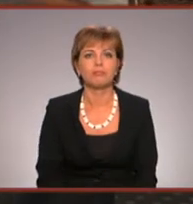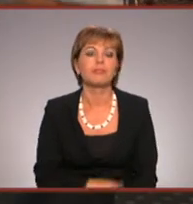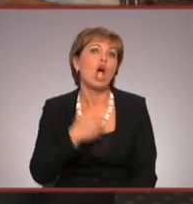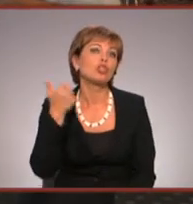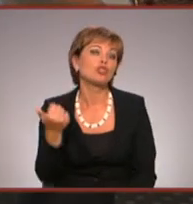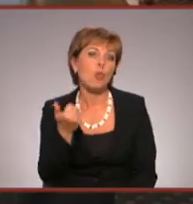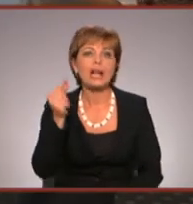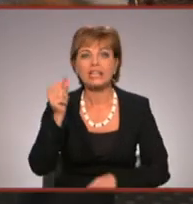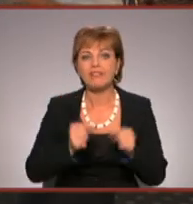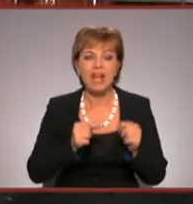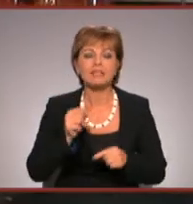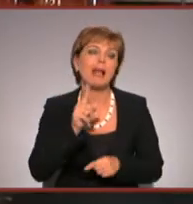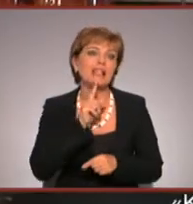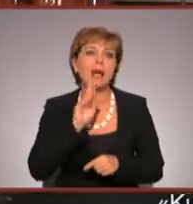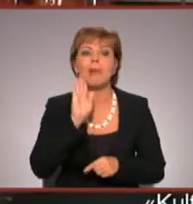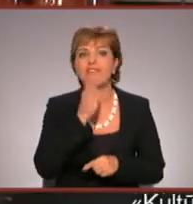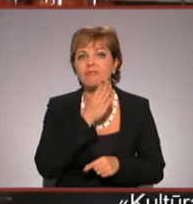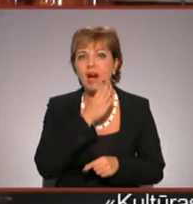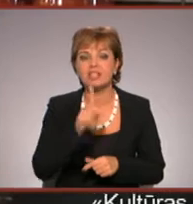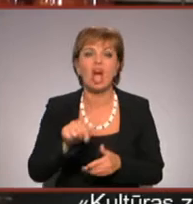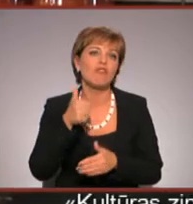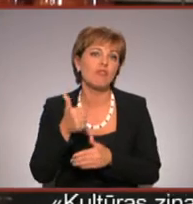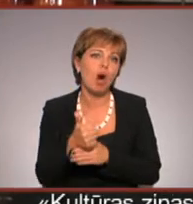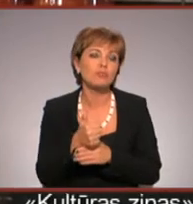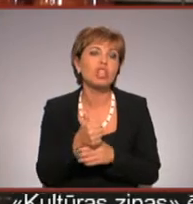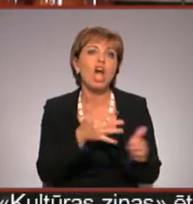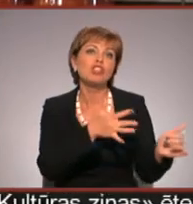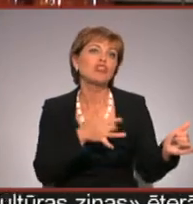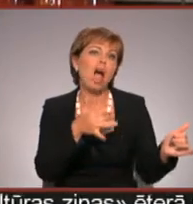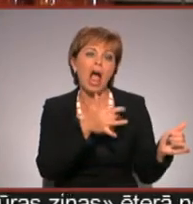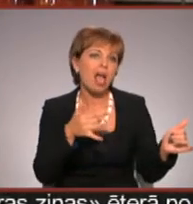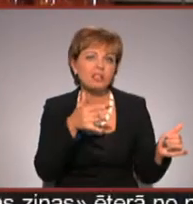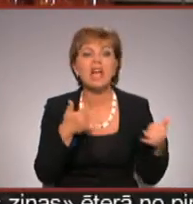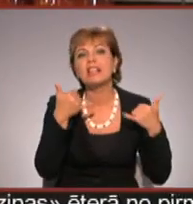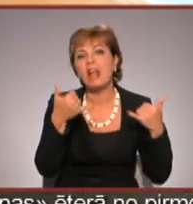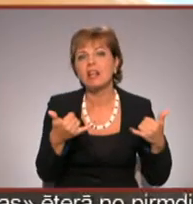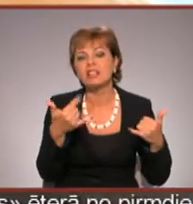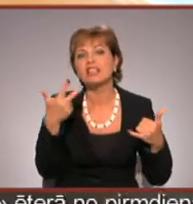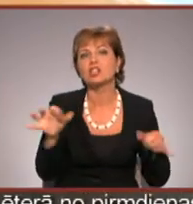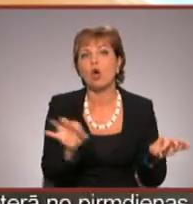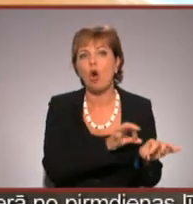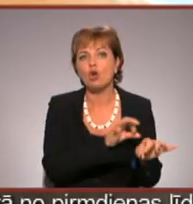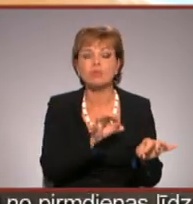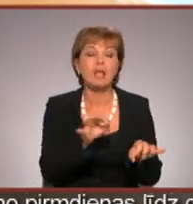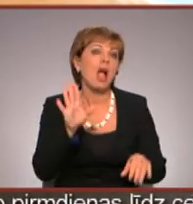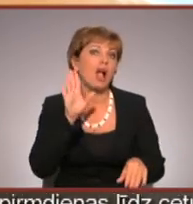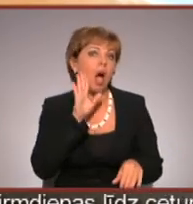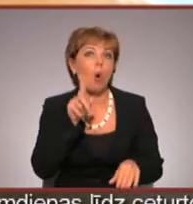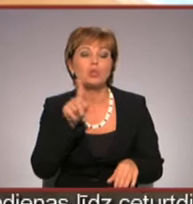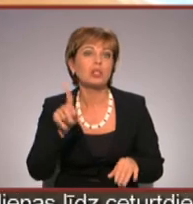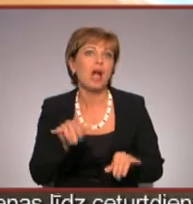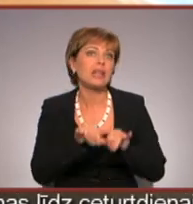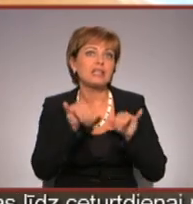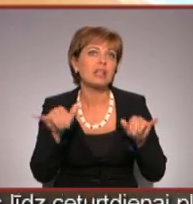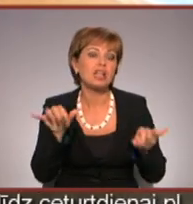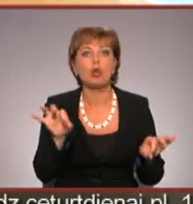Šogad festivālā Liepājas vasara galvenajā lomā čels. Tam īpaši veltīti trīs koncerti. Sajūsmu klausītājos izraisīja